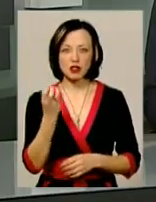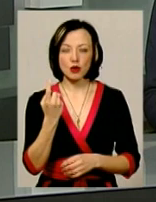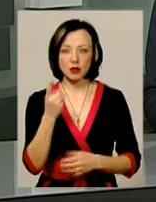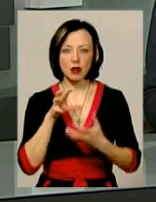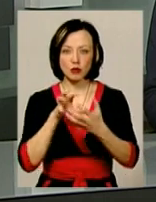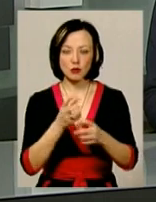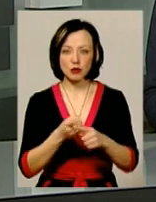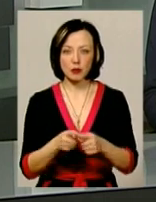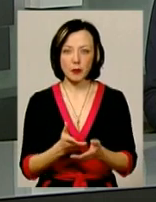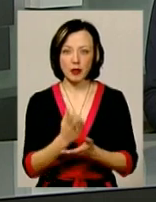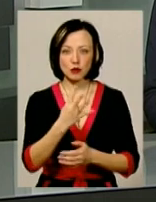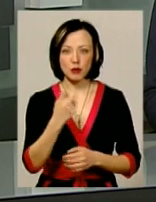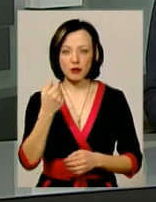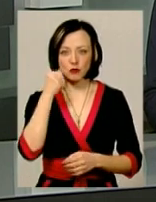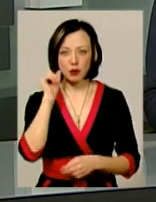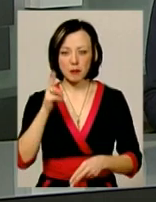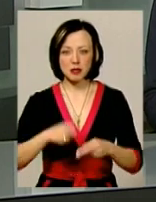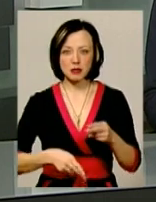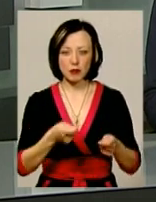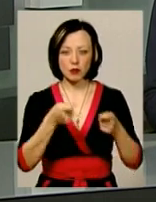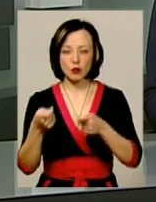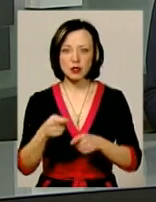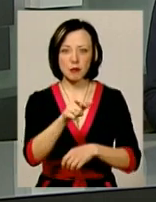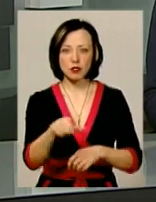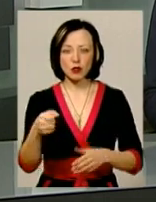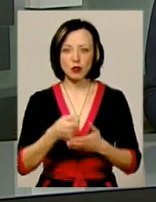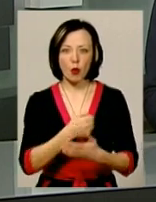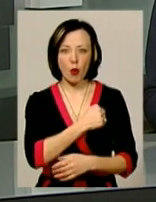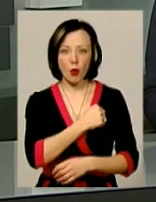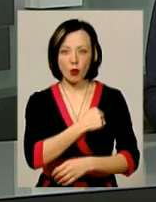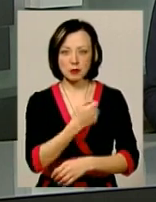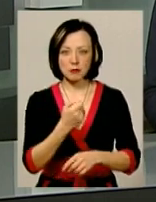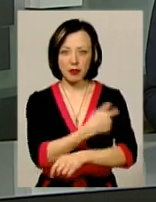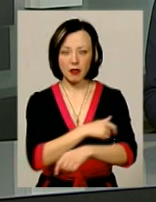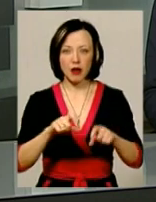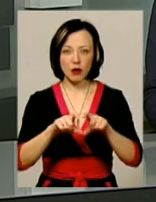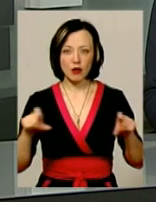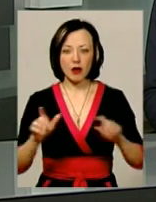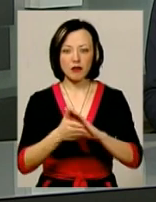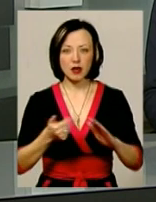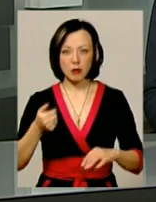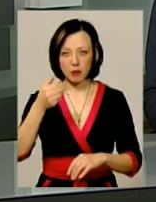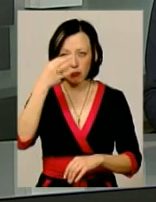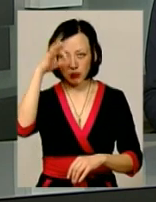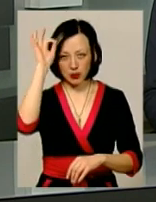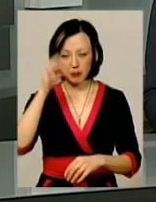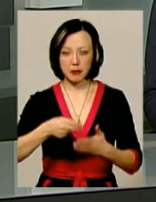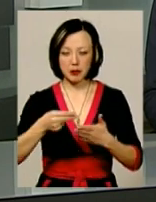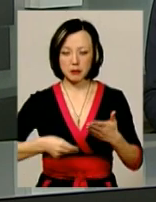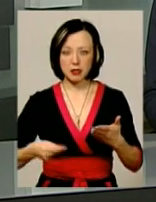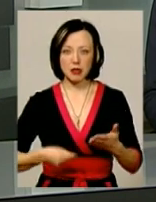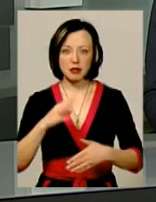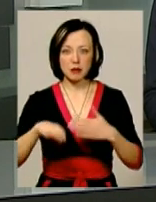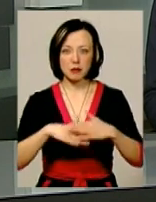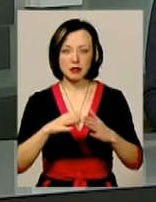цьому маршруті, 41-й, від учора перестав довозити пасажирів до госпіталю. Протестувальники викликали правоохоронців і підписалися під